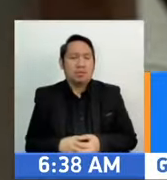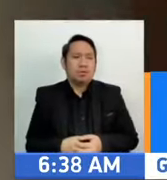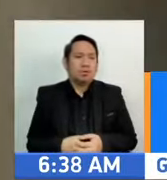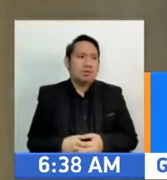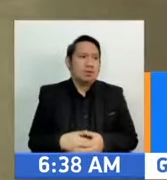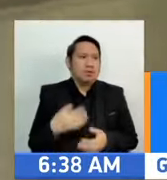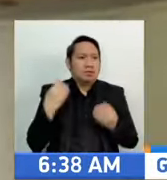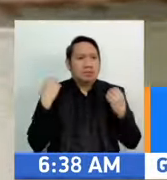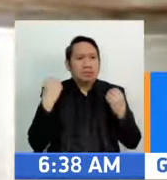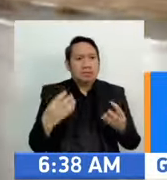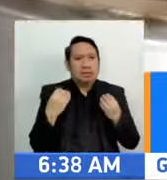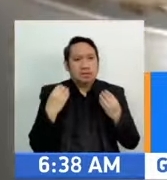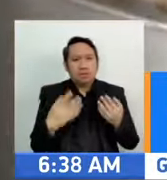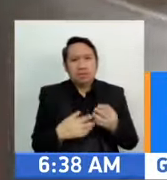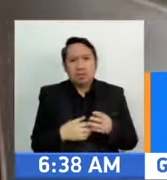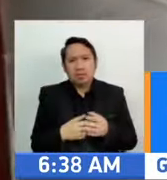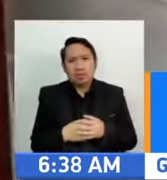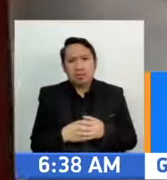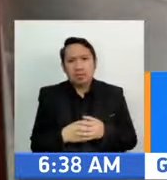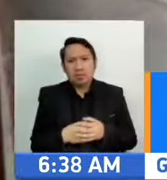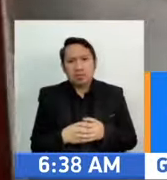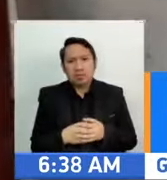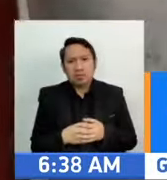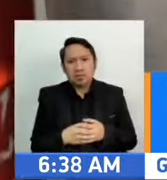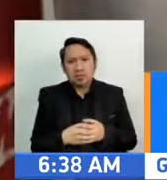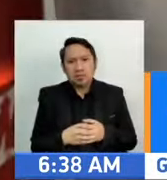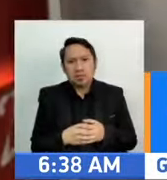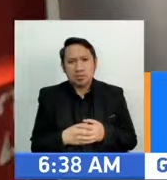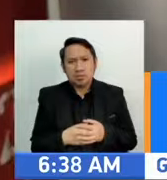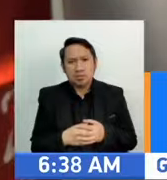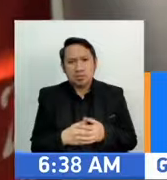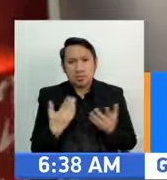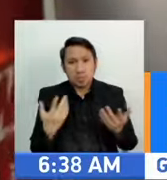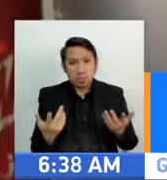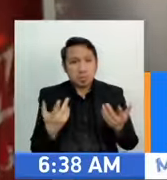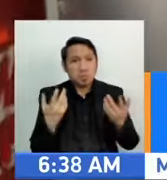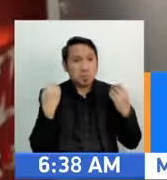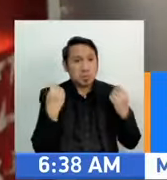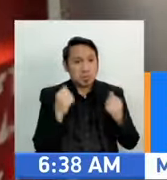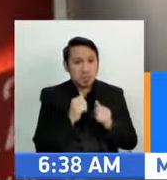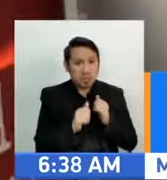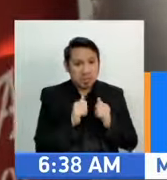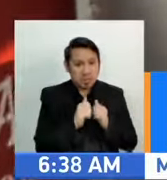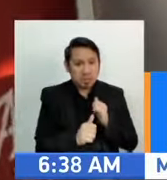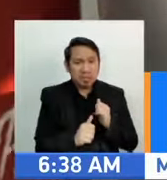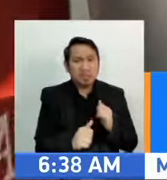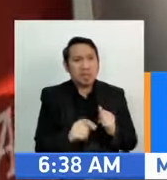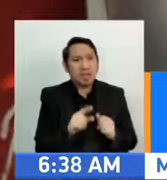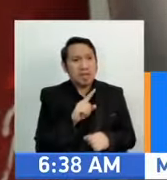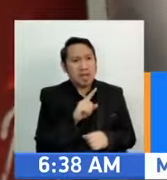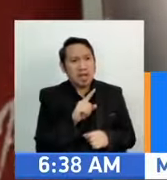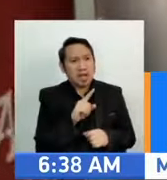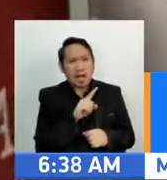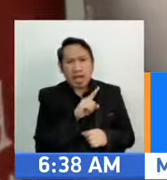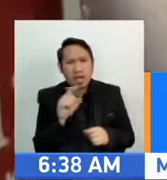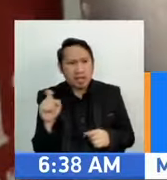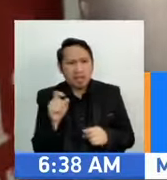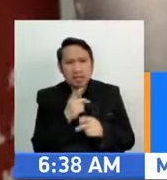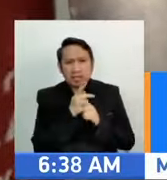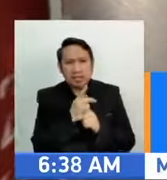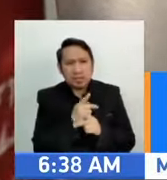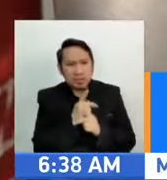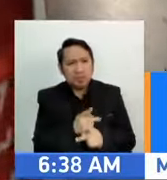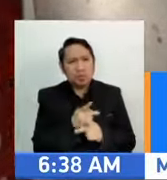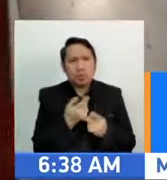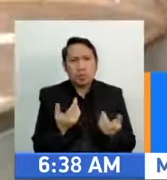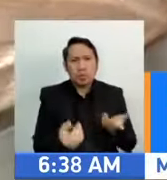pero marami. Marami talaga. Sobra no. As in, safe na daan-daang kilo ng karne ang nakokonsumo ninyo araw-araw. Pero sabi nga